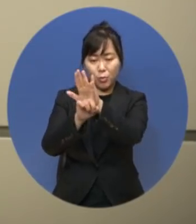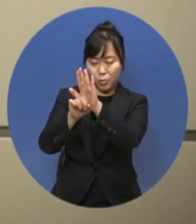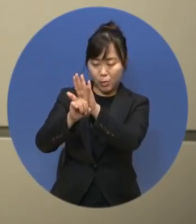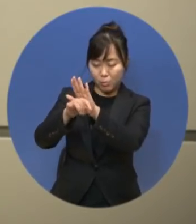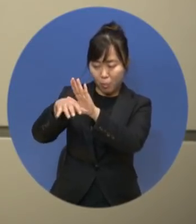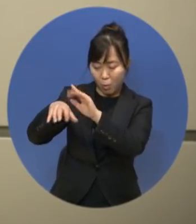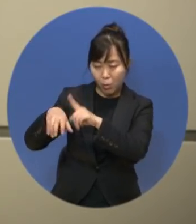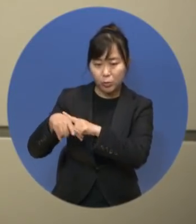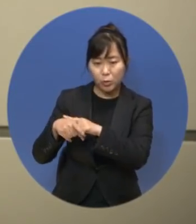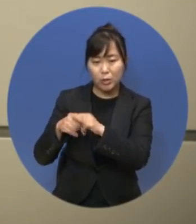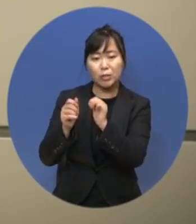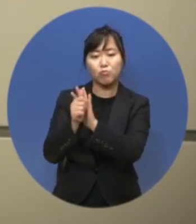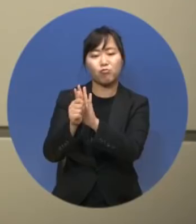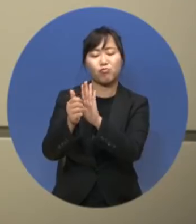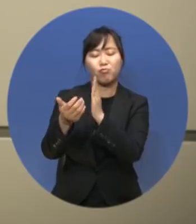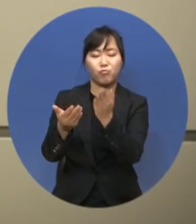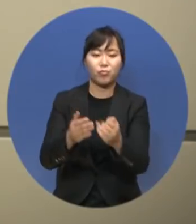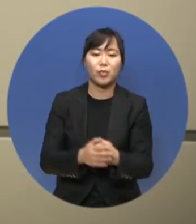통해서 지원하고 있습니다.